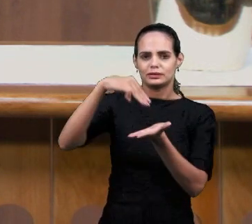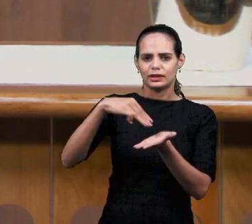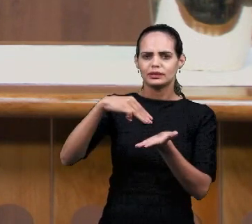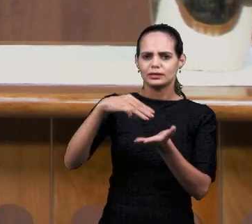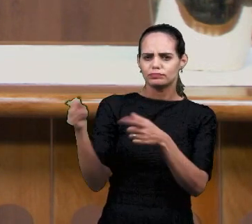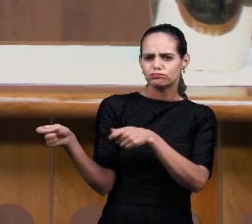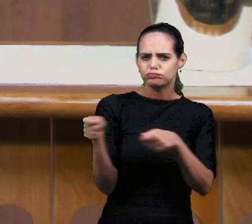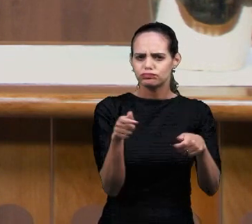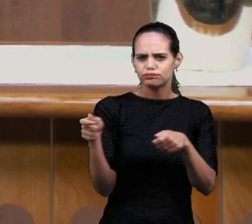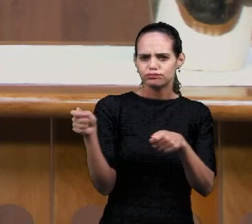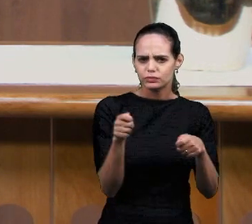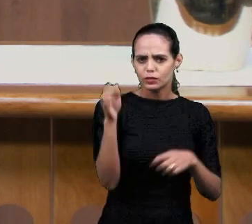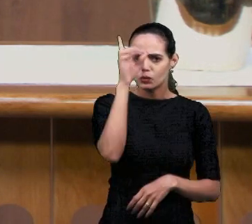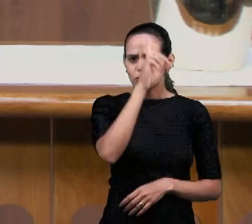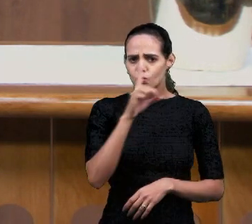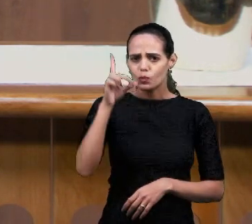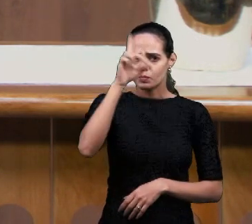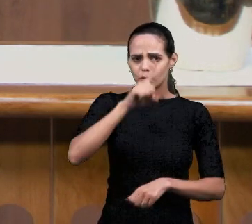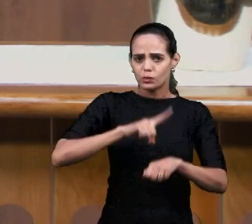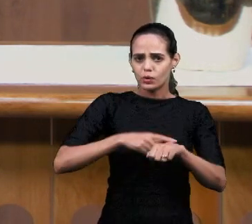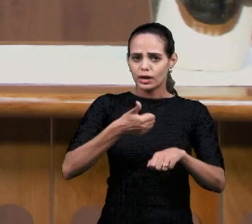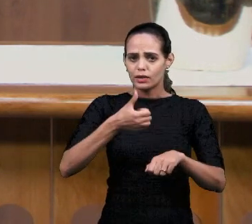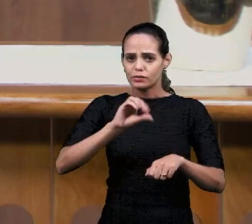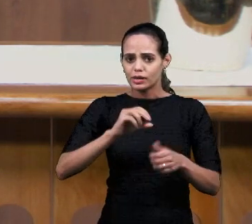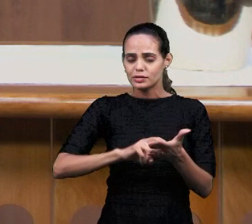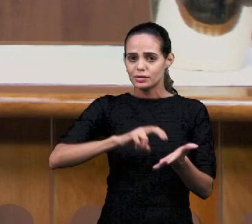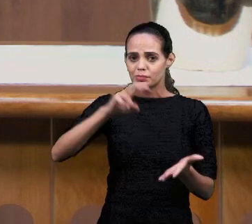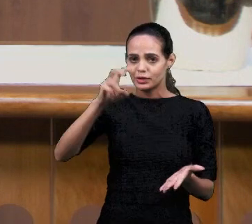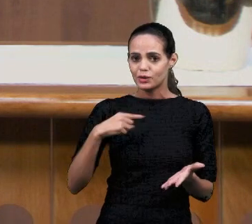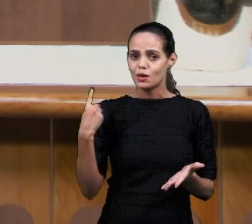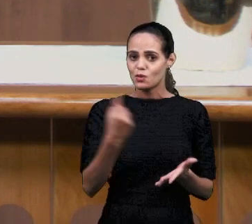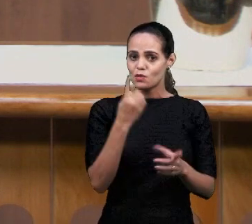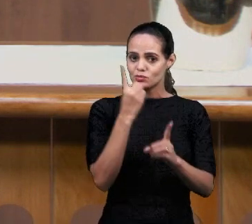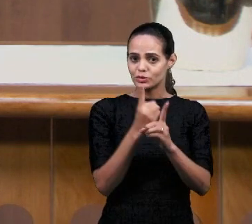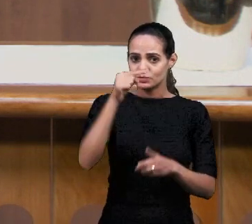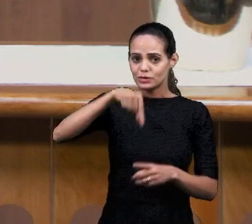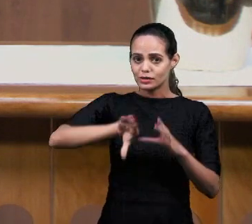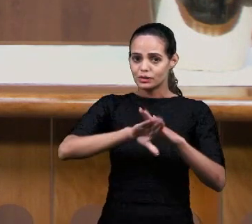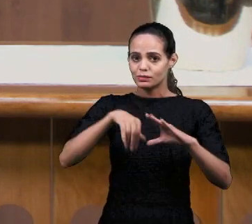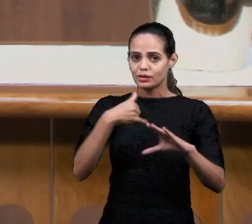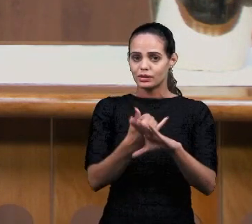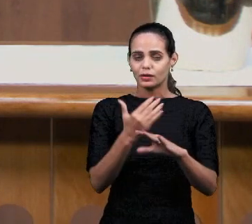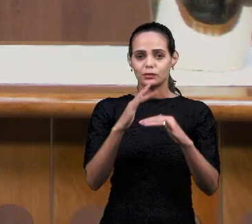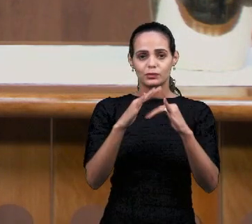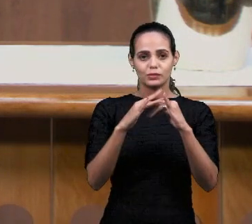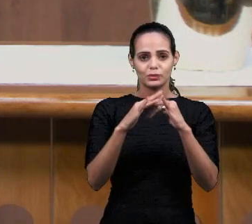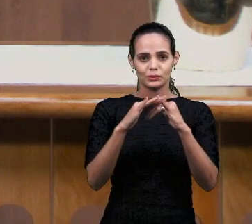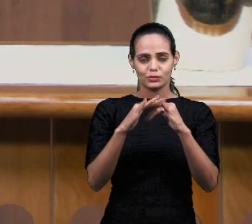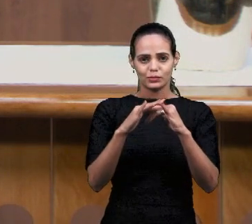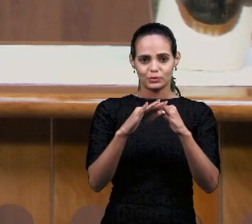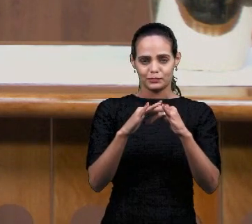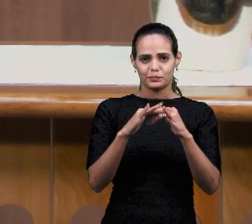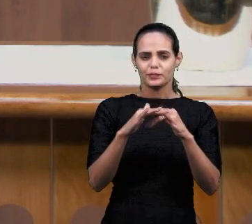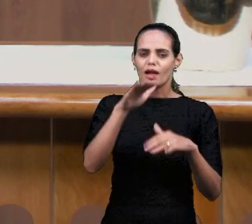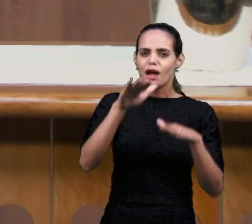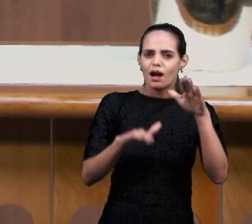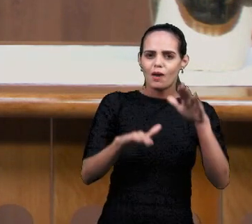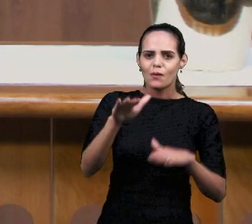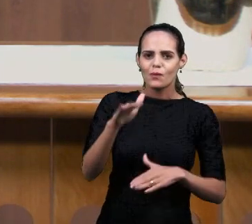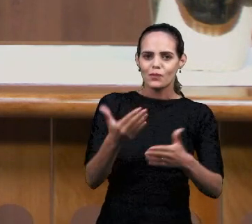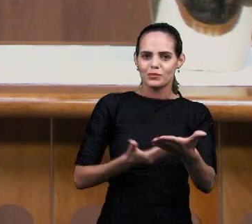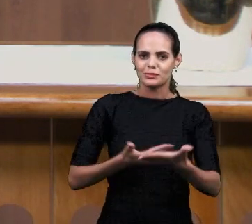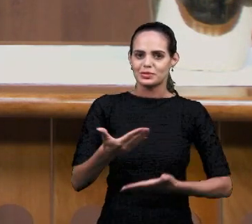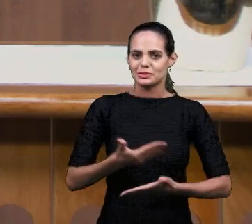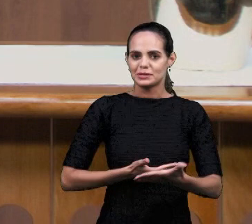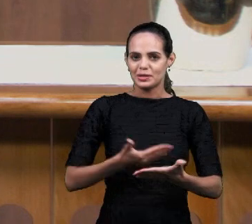les dimanches à 10 heures le matin, nous avons cette rencontre ici par notre canal YouTube. Quelques frères et sœurs participent de cette